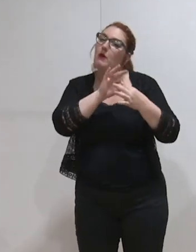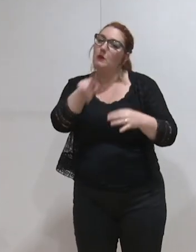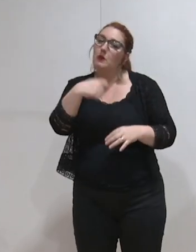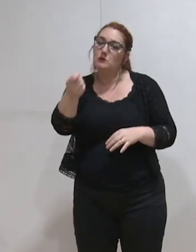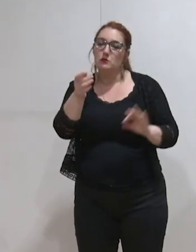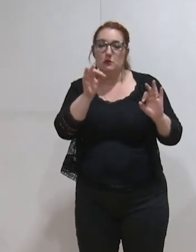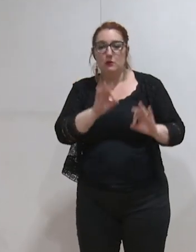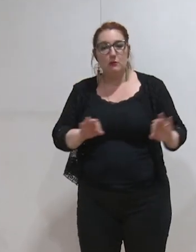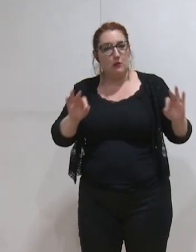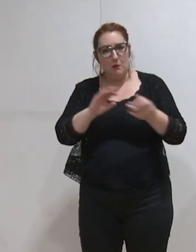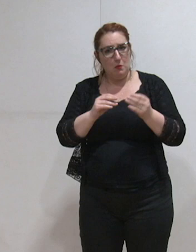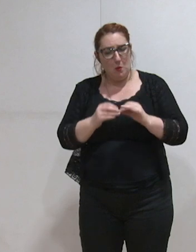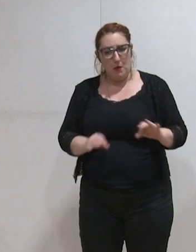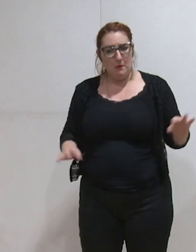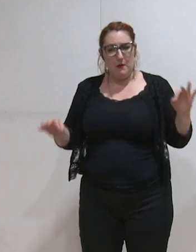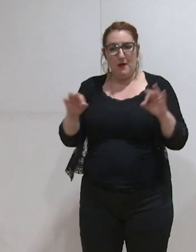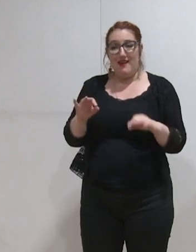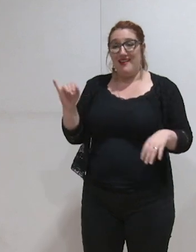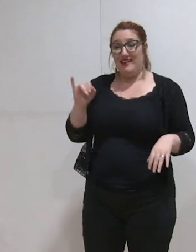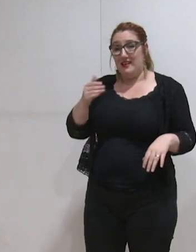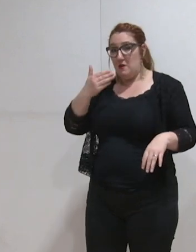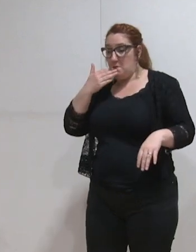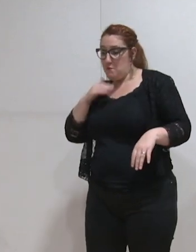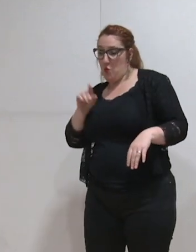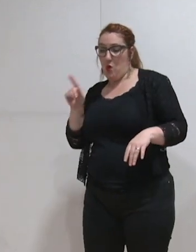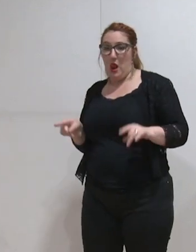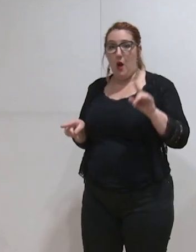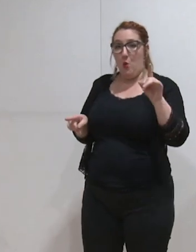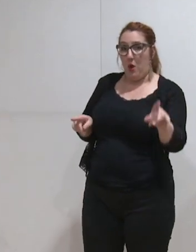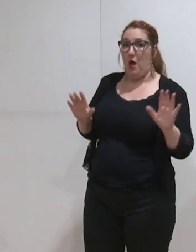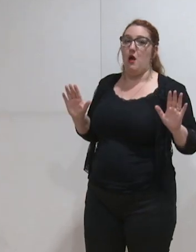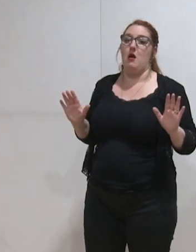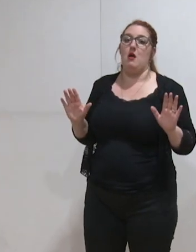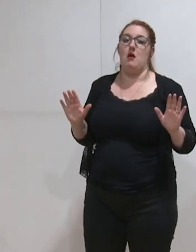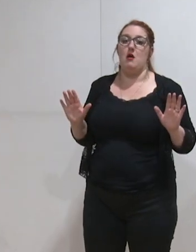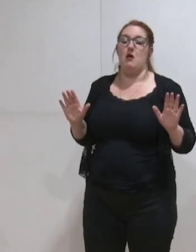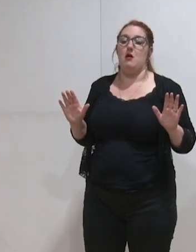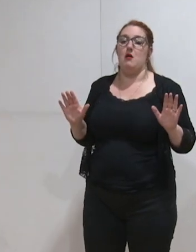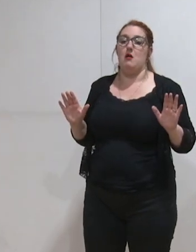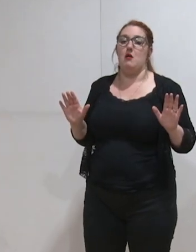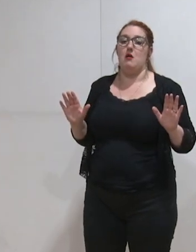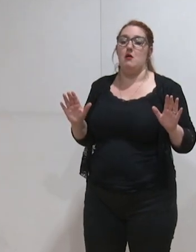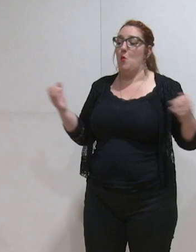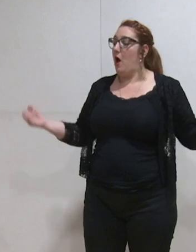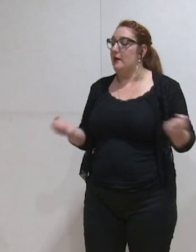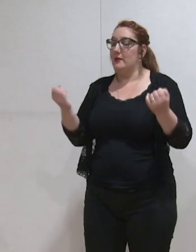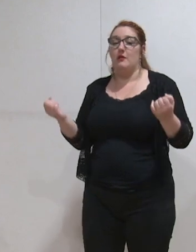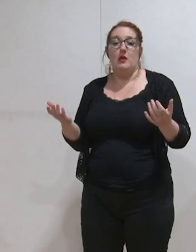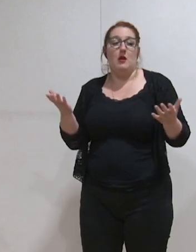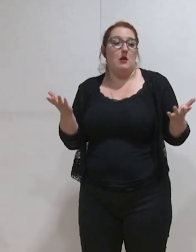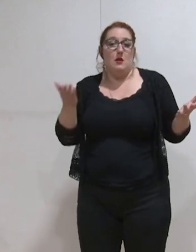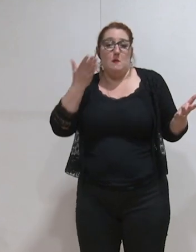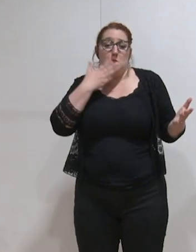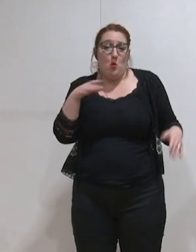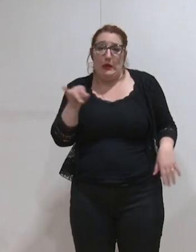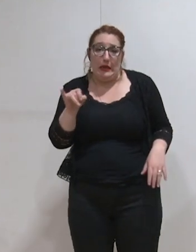de il y a pas de difficulté et le mieux placé pour mener tel ou tel type d'activité tout ce qui